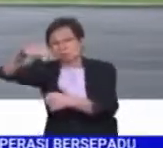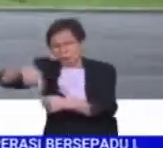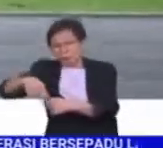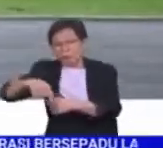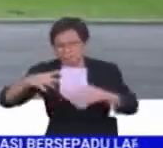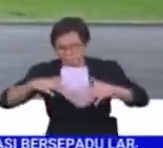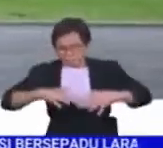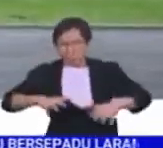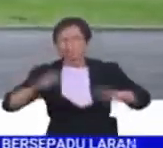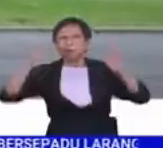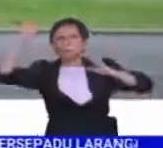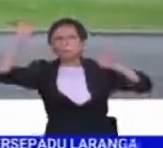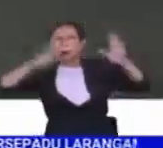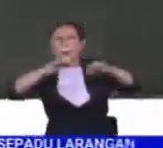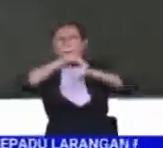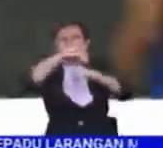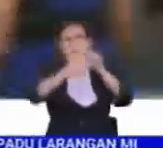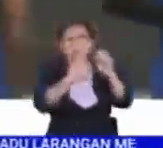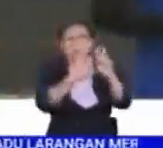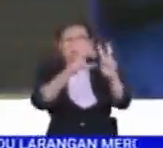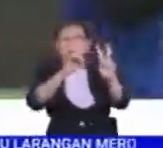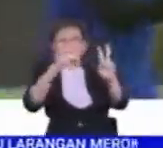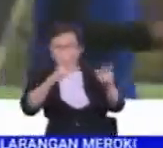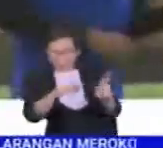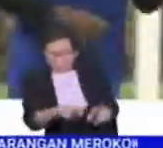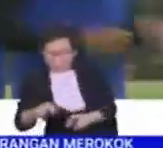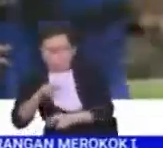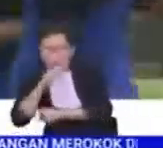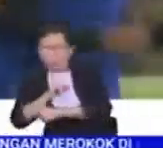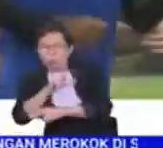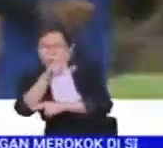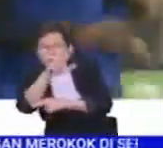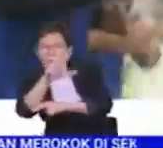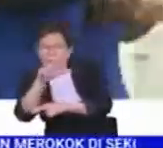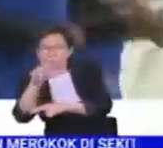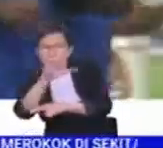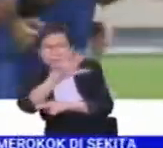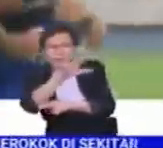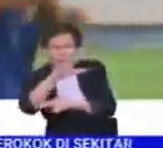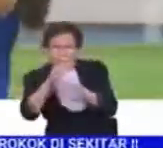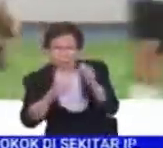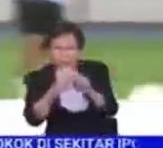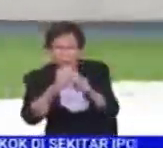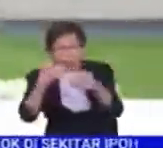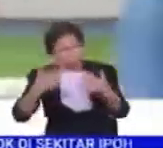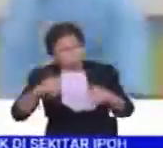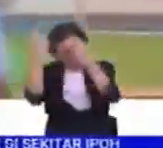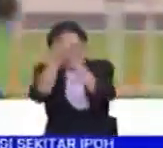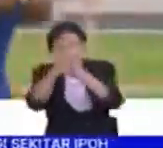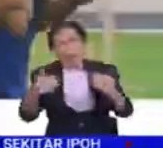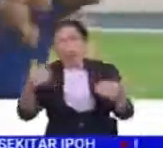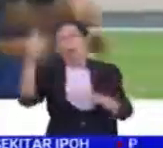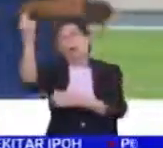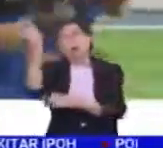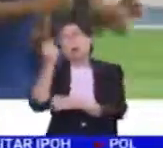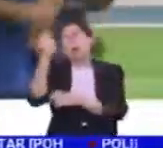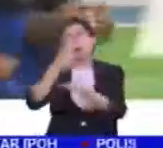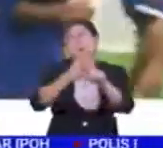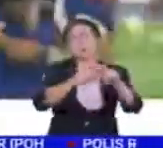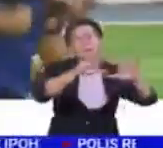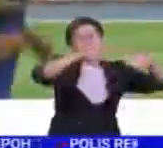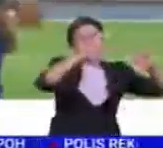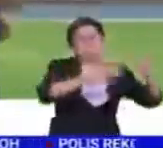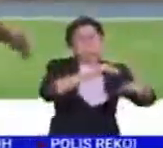kebangsaan adalah pada 2018. Perancang berusia 35 tahun itu pernah mengumumkan persaraan daripada pentas antarabangsa